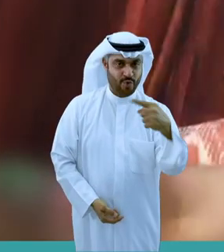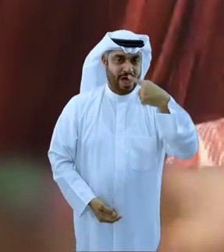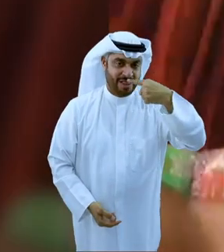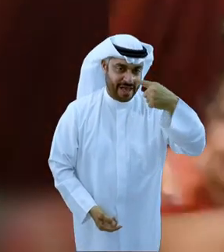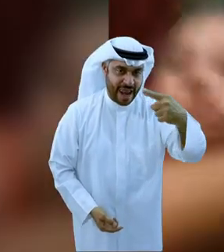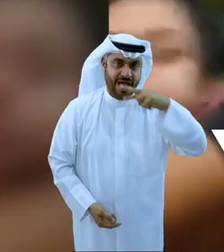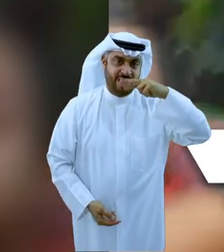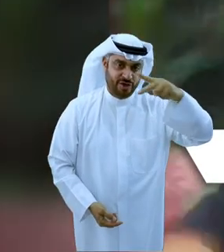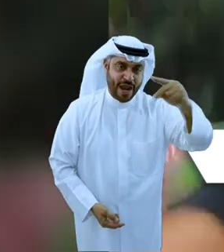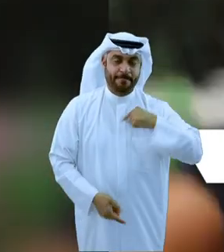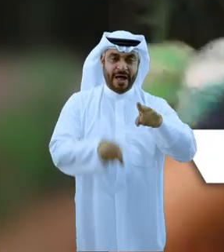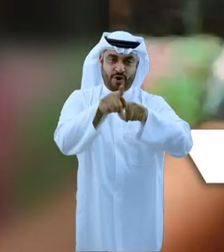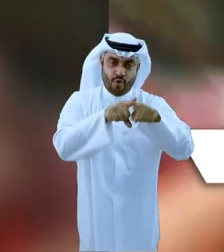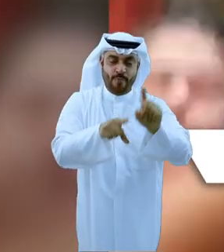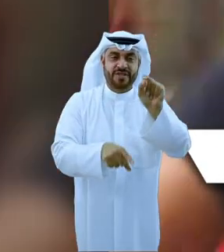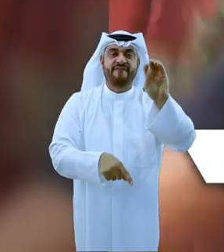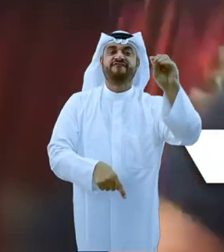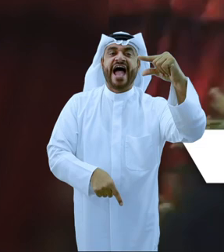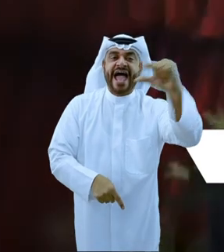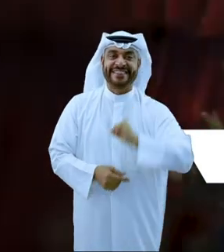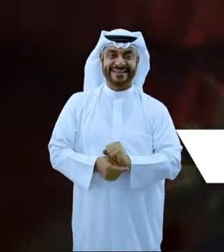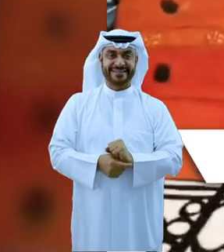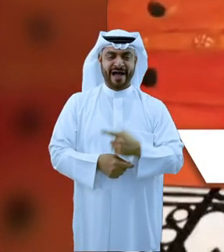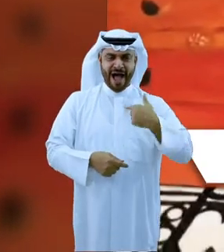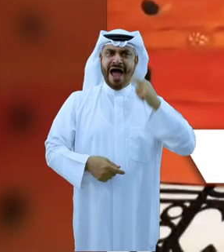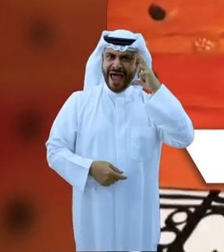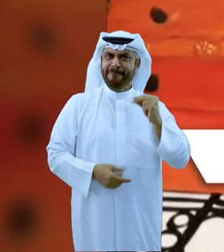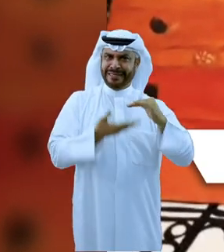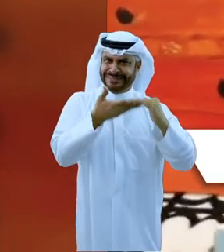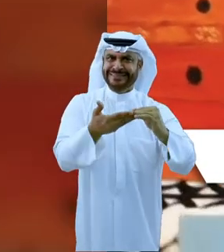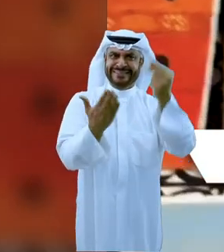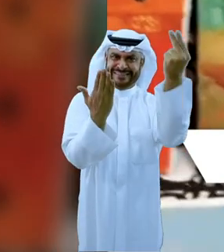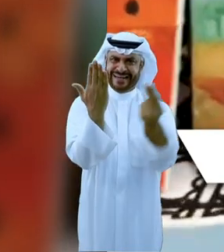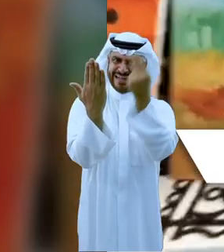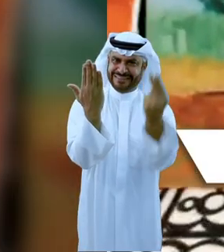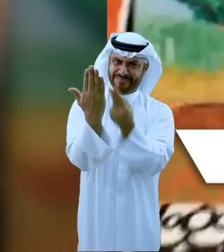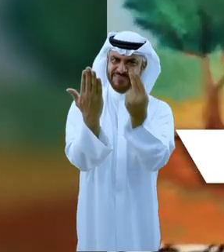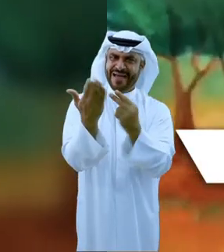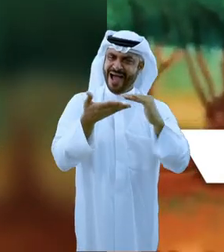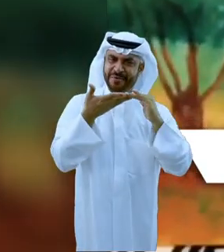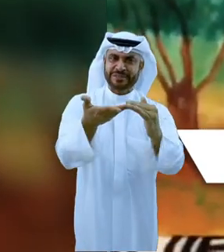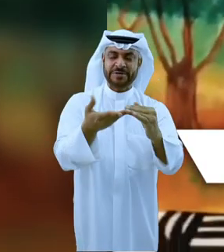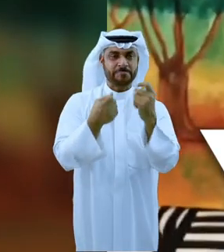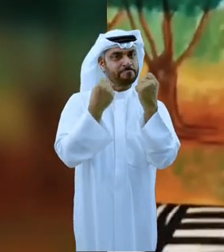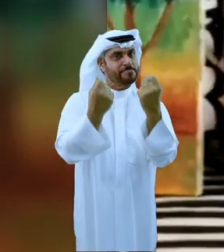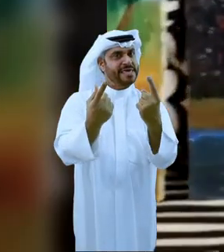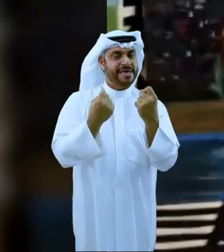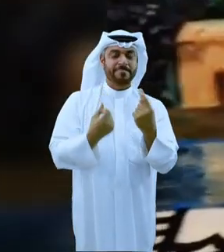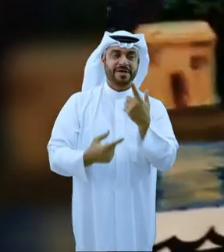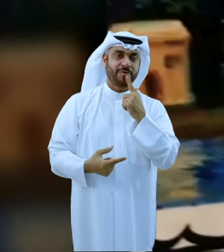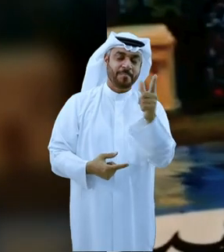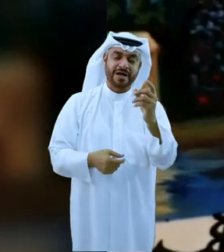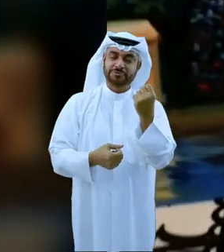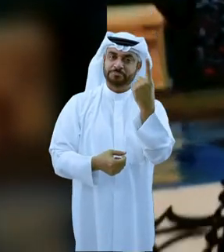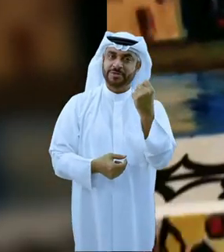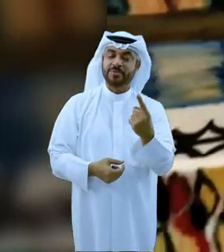راح أتكلم أول شيء عن واحد أخوي فهد. لو أنا أعرف الرسم كان ساعدته والله، بس لما دخلنا النادي وقام قوّن